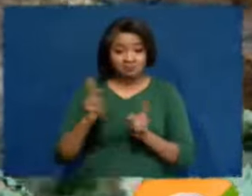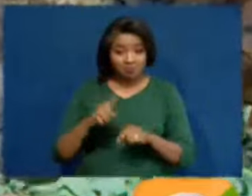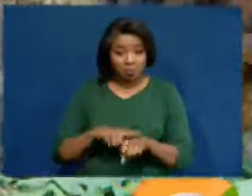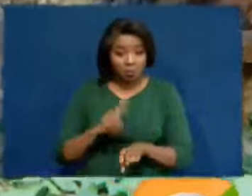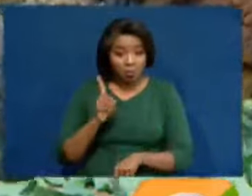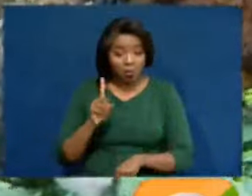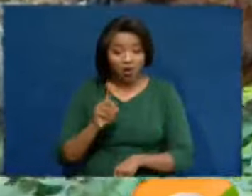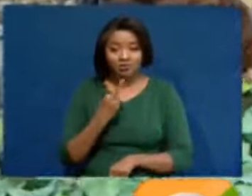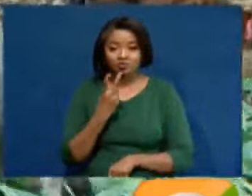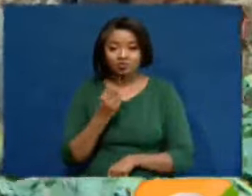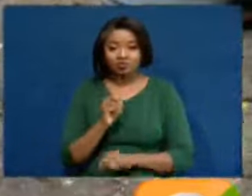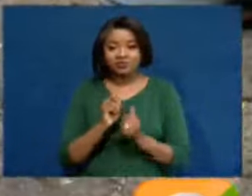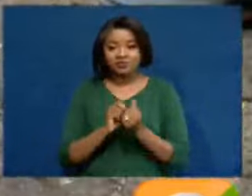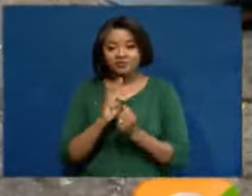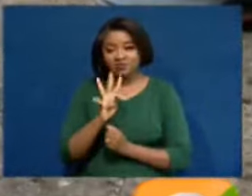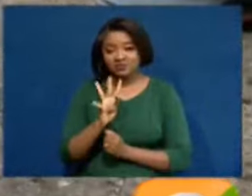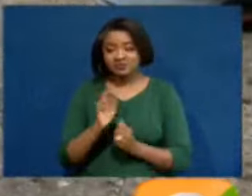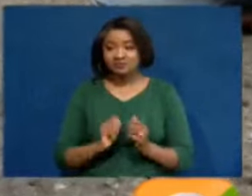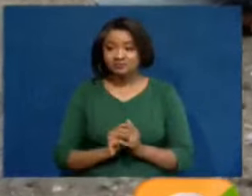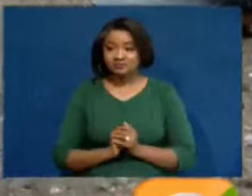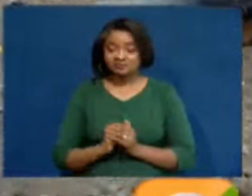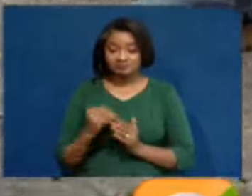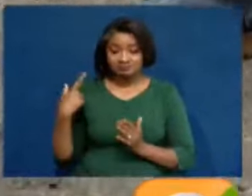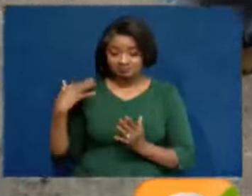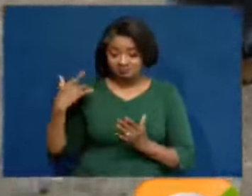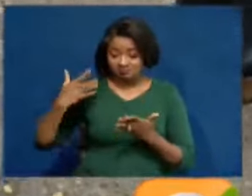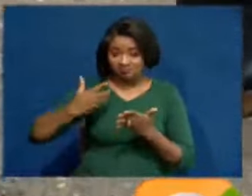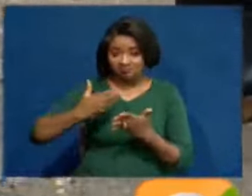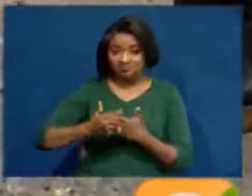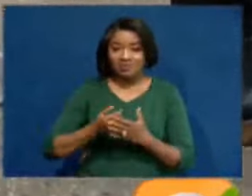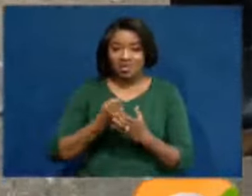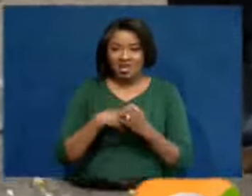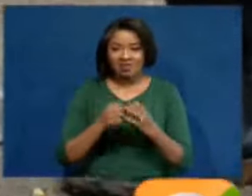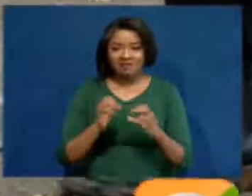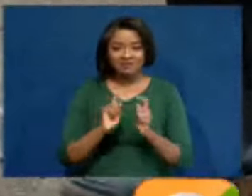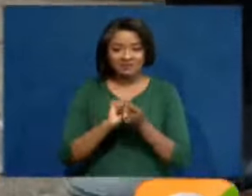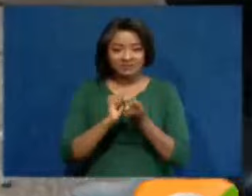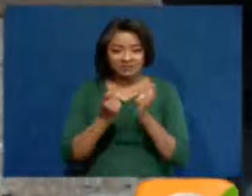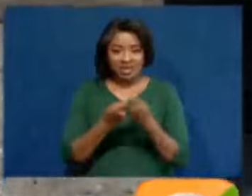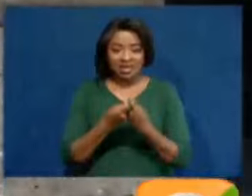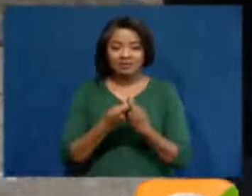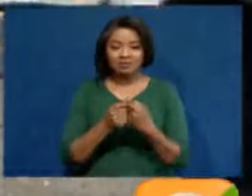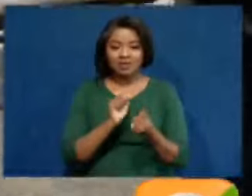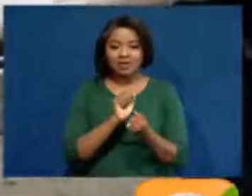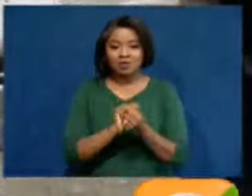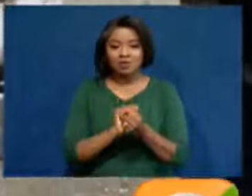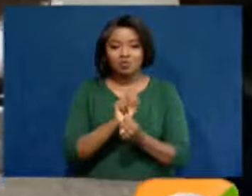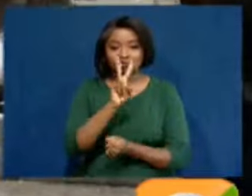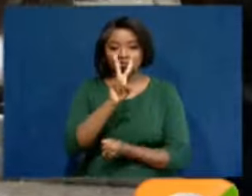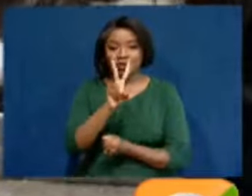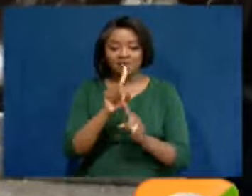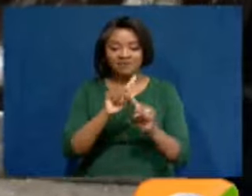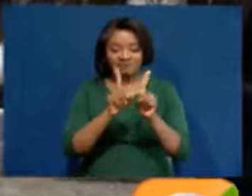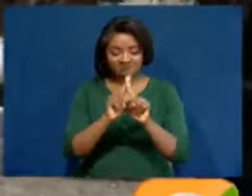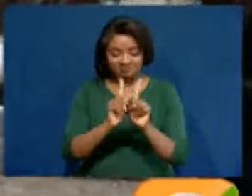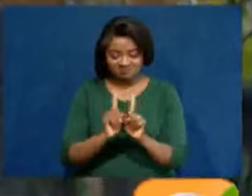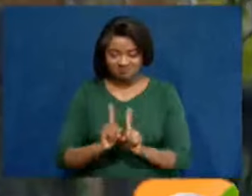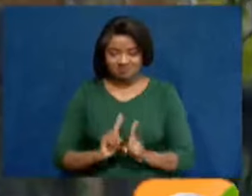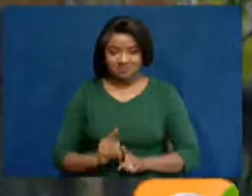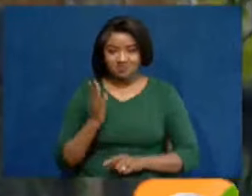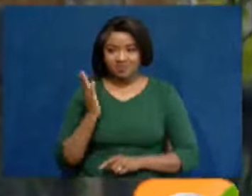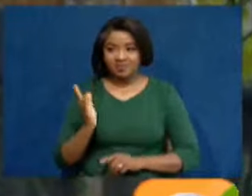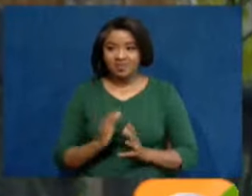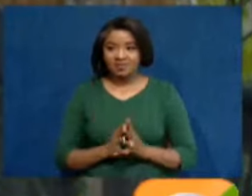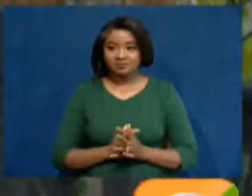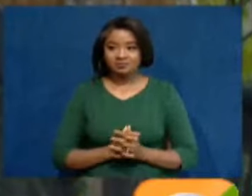mwaka 2018 na hii leo ana zaidi ya aina 12 ya ndege wa mapambo katika shamba lake.